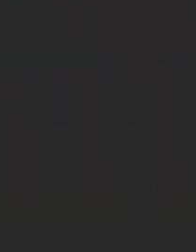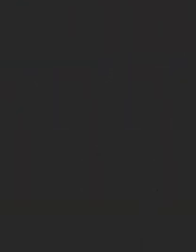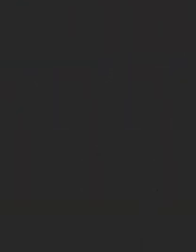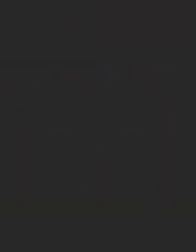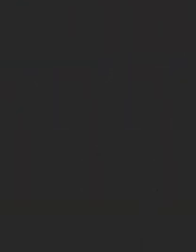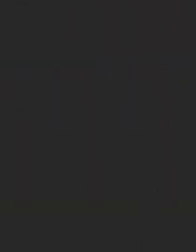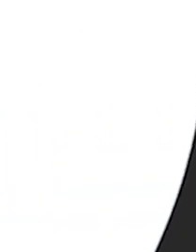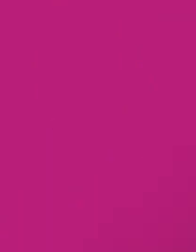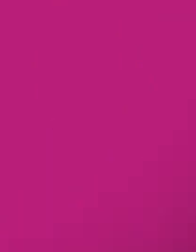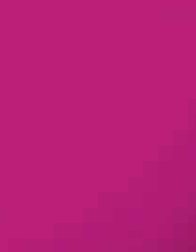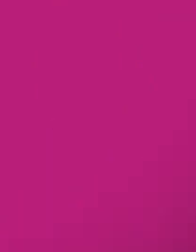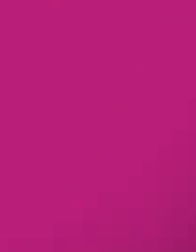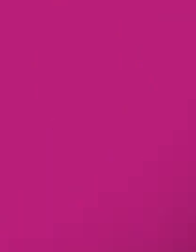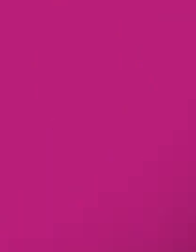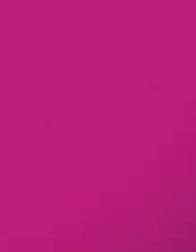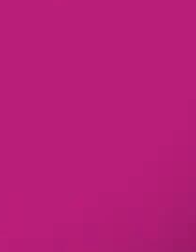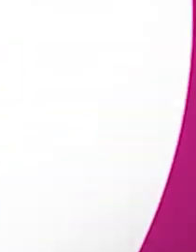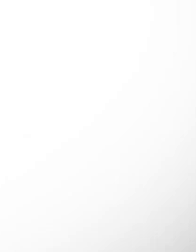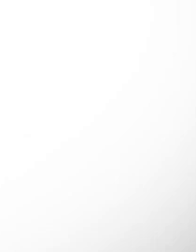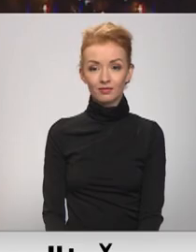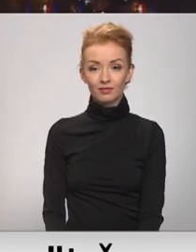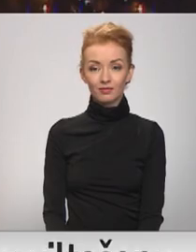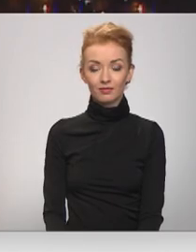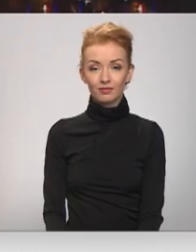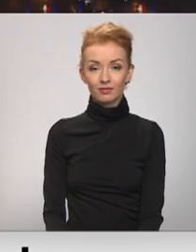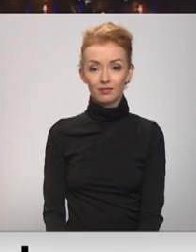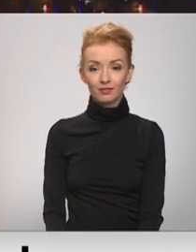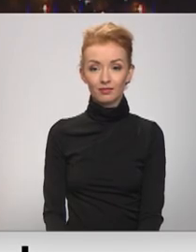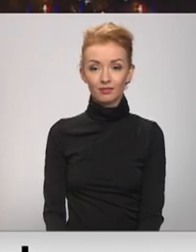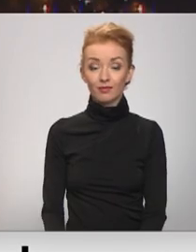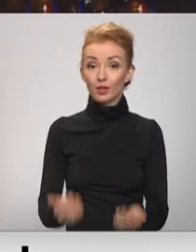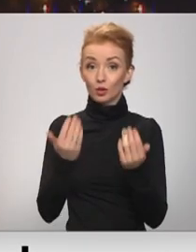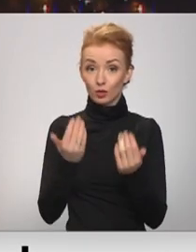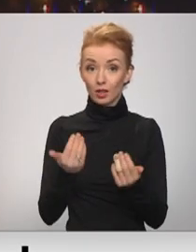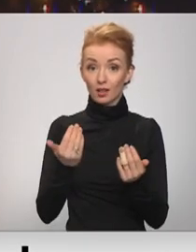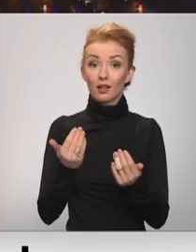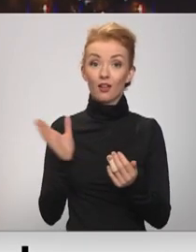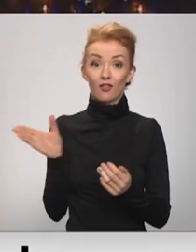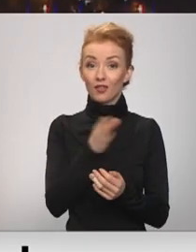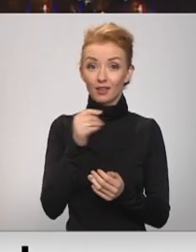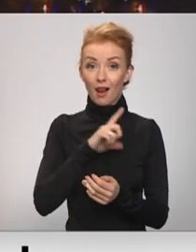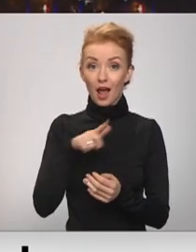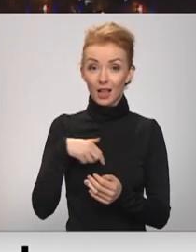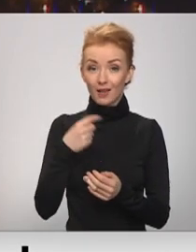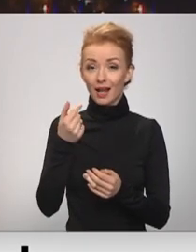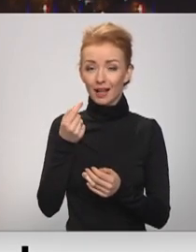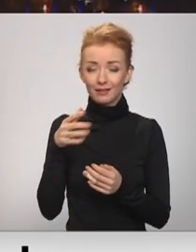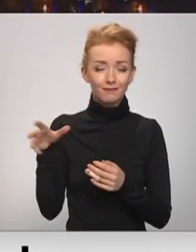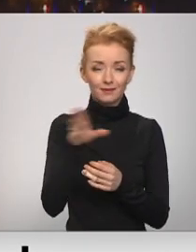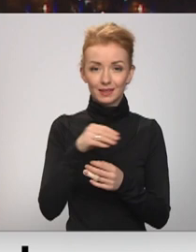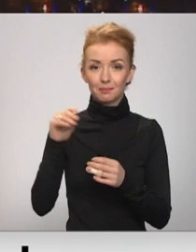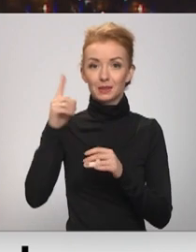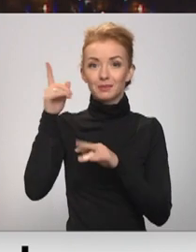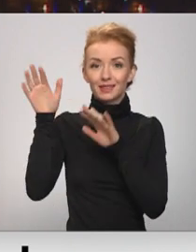Re, viss ēters ir te! Bet šorīt gandrīz visā valsts teritorijā bija uzsnidzis pirmais sniegs.